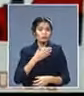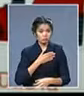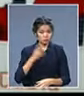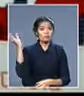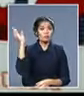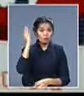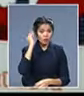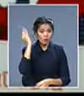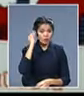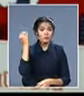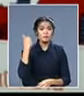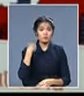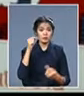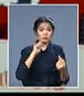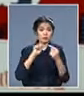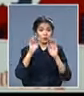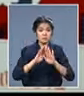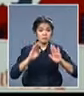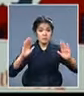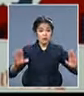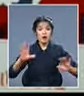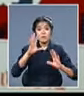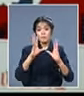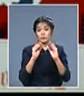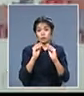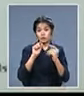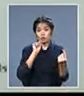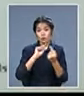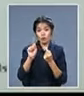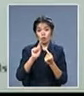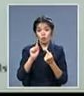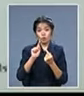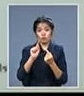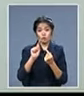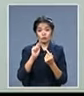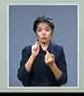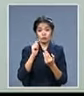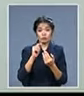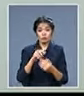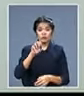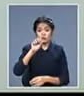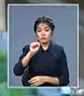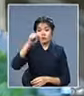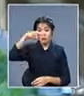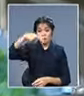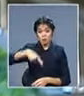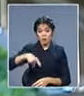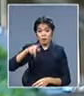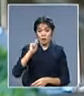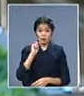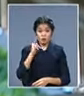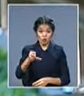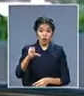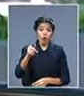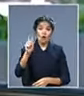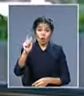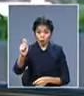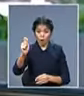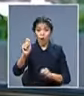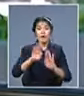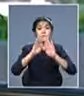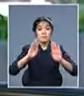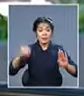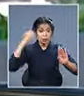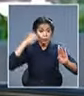ที่Open Forumนะครับของสำนักงานธุรกรรมทางอิเล็กทรอนิกส ์อ๋อสพทอ ครับทางสพทอ คือจะเปิดทุกวันเสาร์